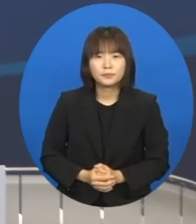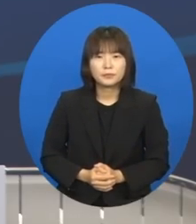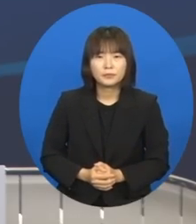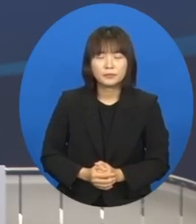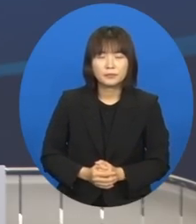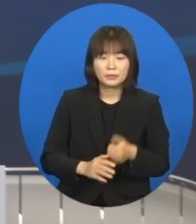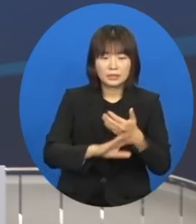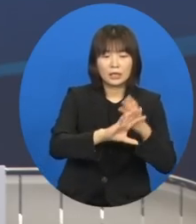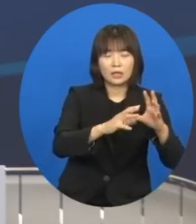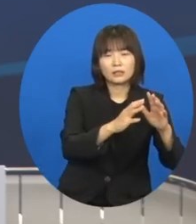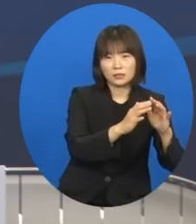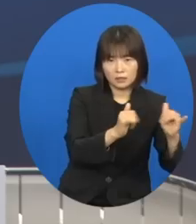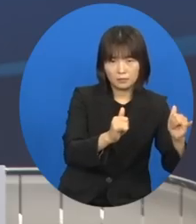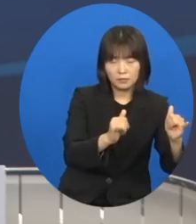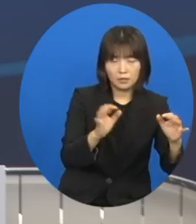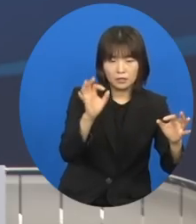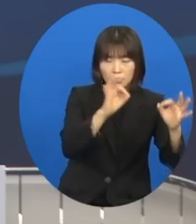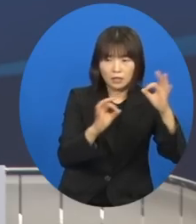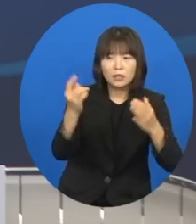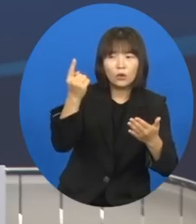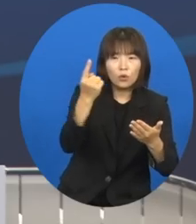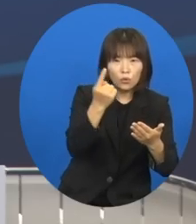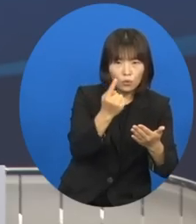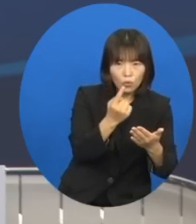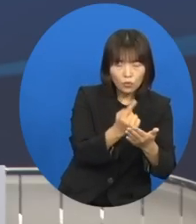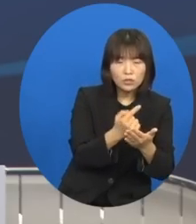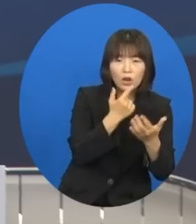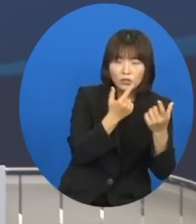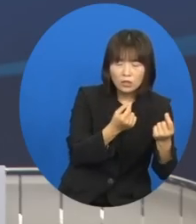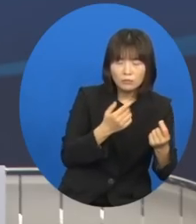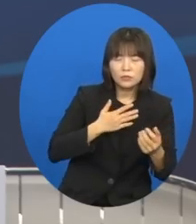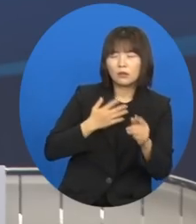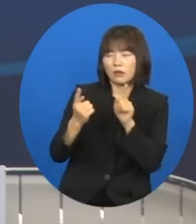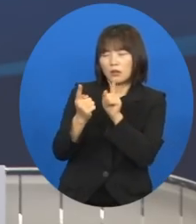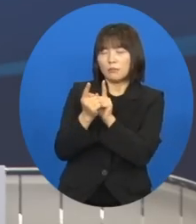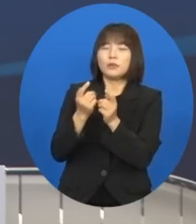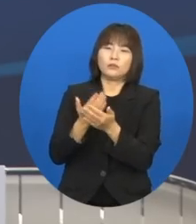이방인에게도 찾아와 주셔서 저를 좀 만나주세요.